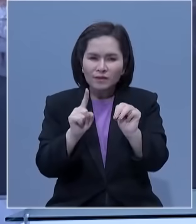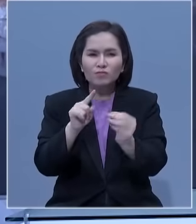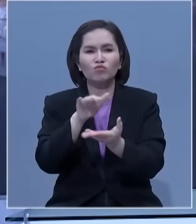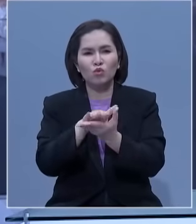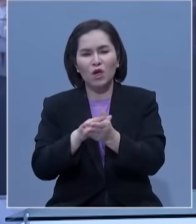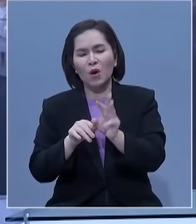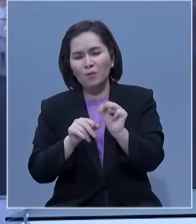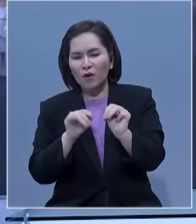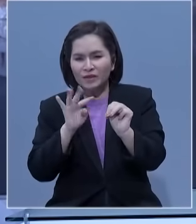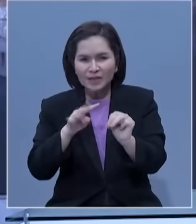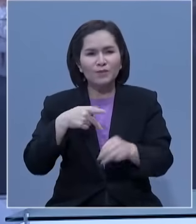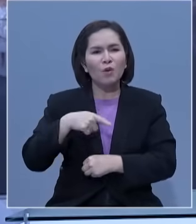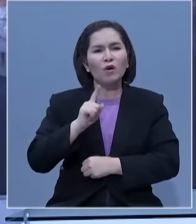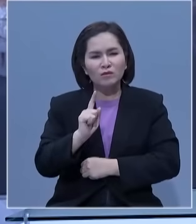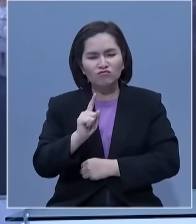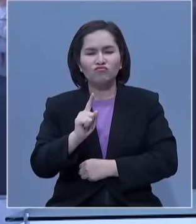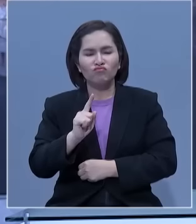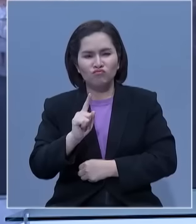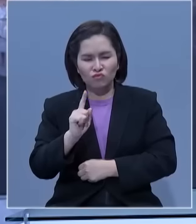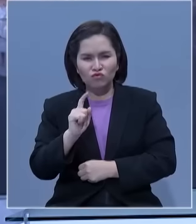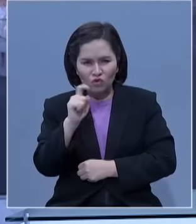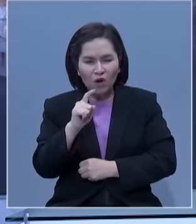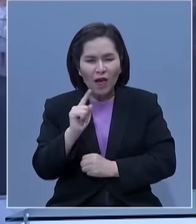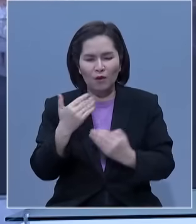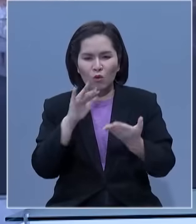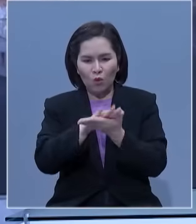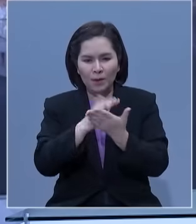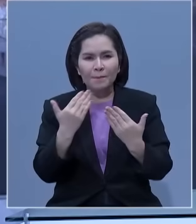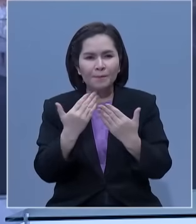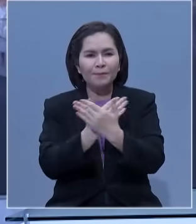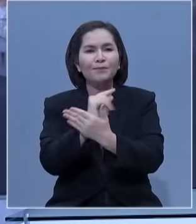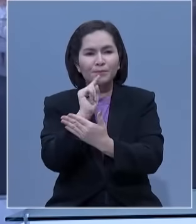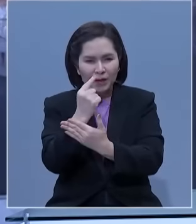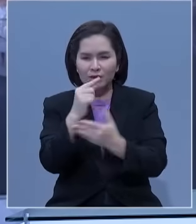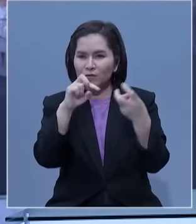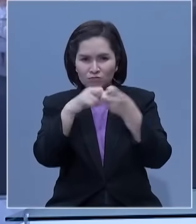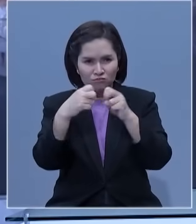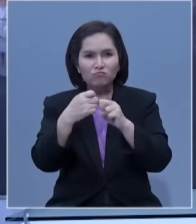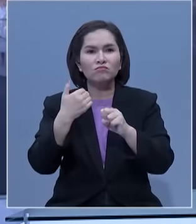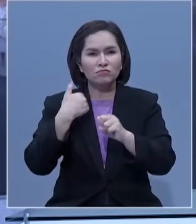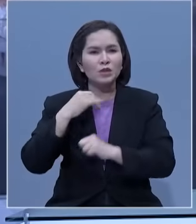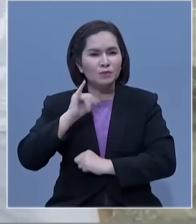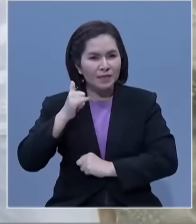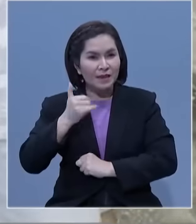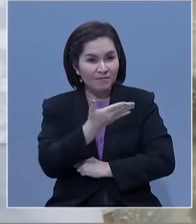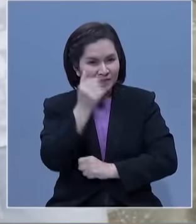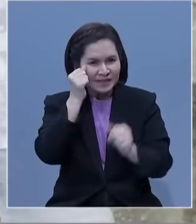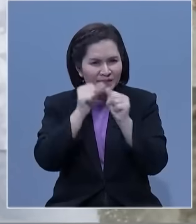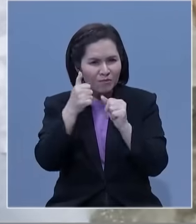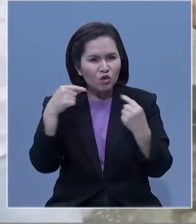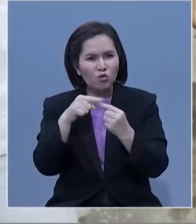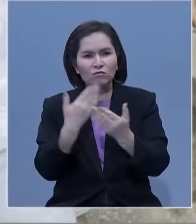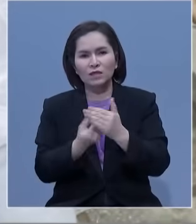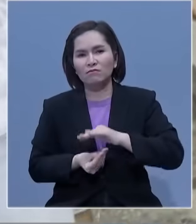.4ไปเข้าป.1 อะไรแบบนี้นะคะที่มันอาจจะต้องมีการเปลี่ยนโรงเรียนมันอาจจะเกิดเหตุการณ์แบบนี้ขึ้นได้คุณผู้ชมคุ้นๆกับคำว่า